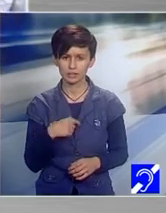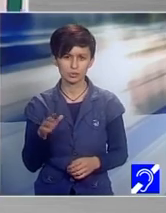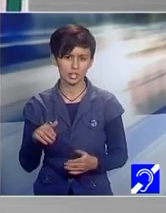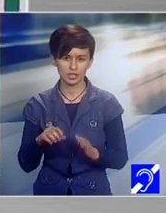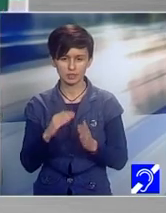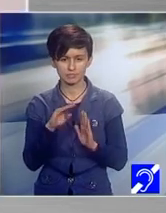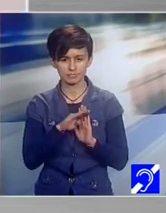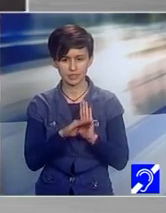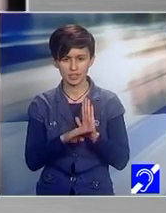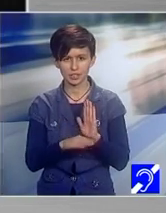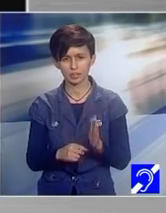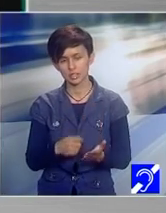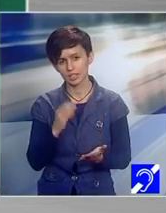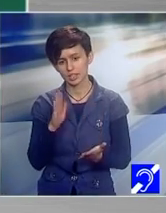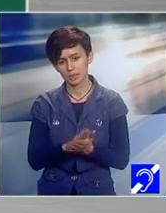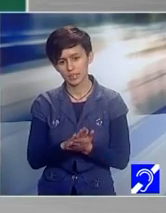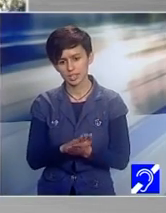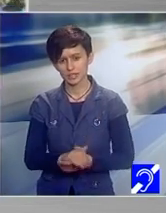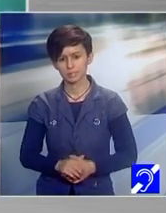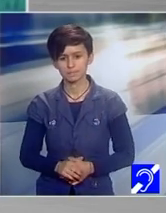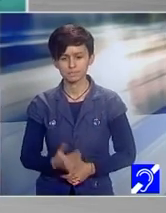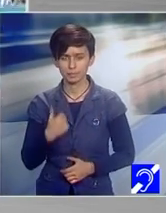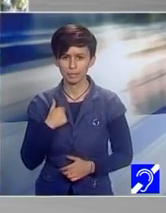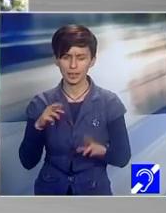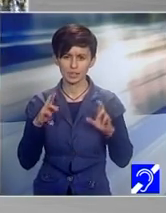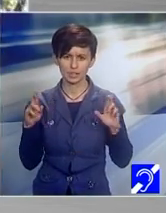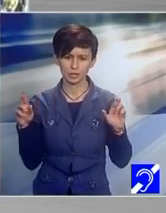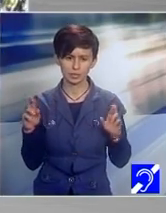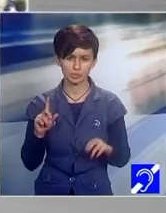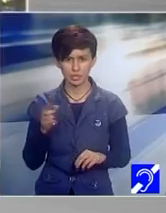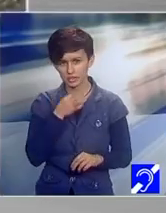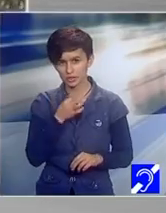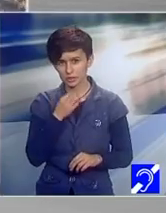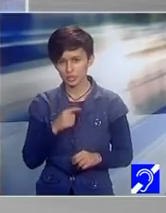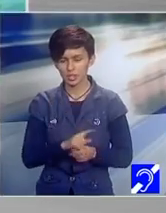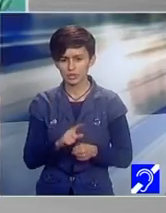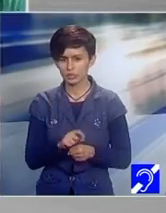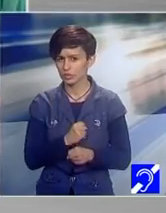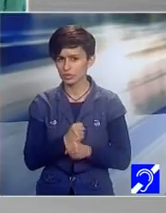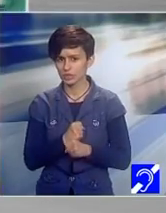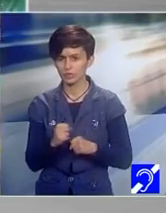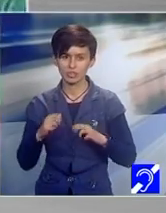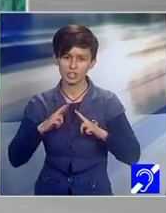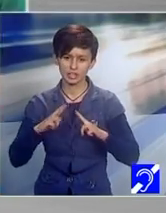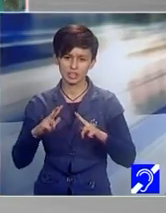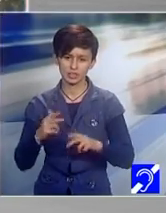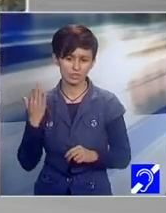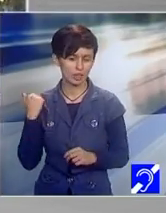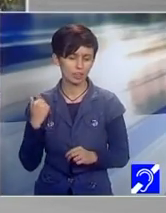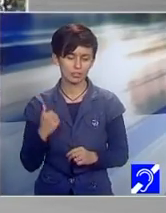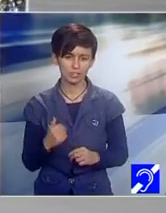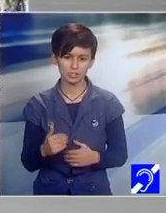aplicare. Ca la noi. Acum, ce să mai zicem? Sper să nu spun un lucru foarte grav. Exista un regim